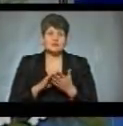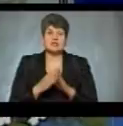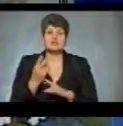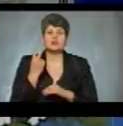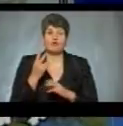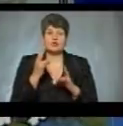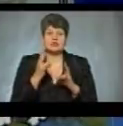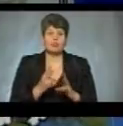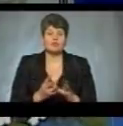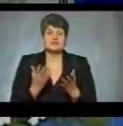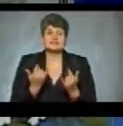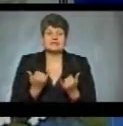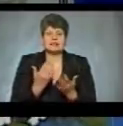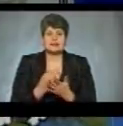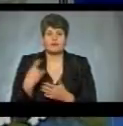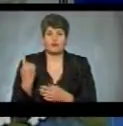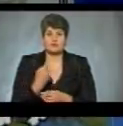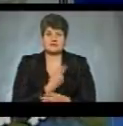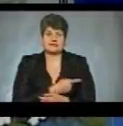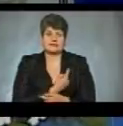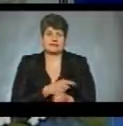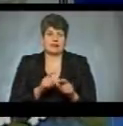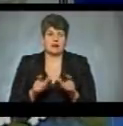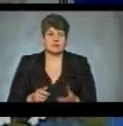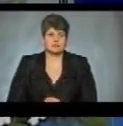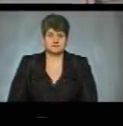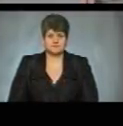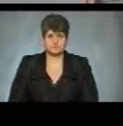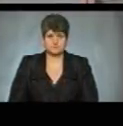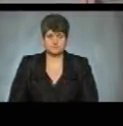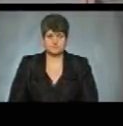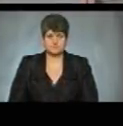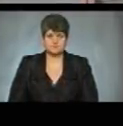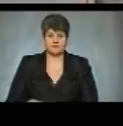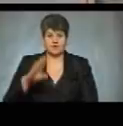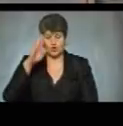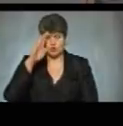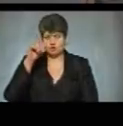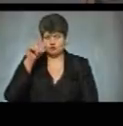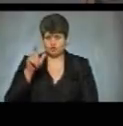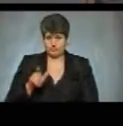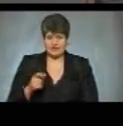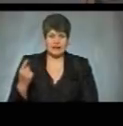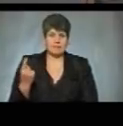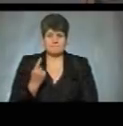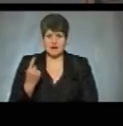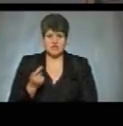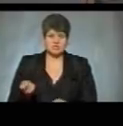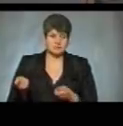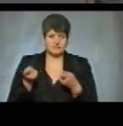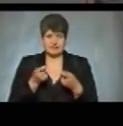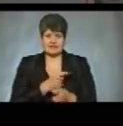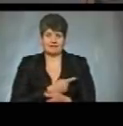які перебувають у Тернопільській обласній університетській лікарні. Чоловік, який перший поступив в нашу